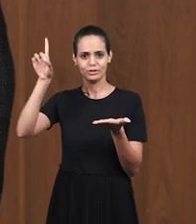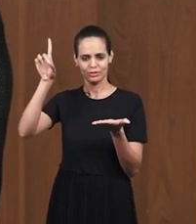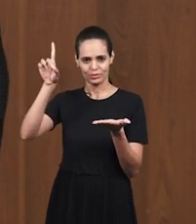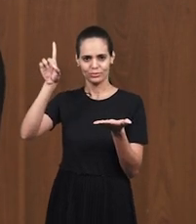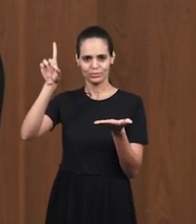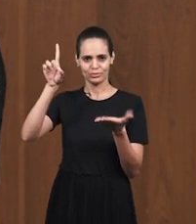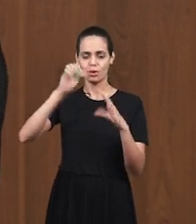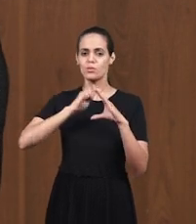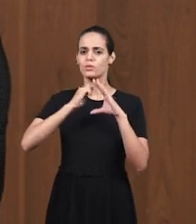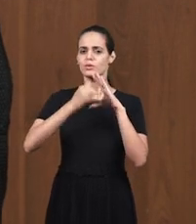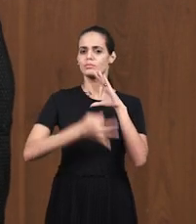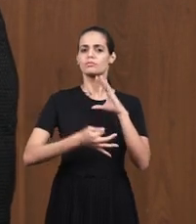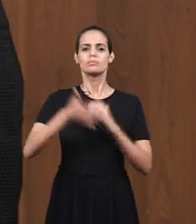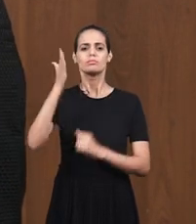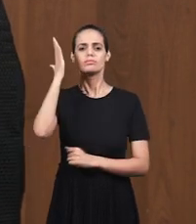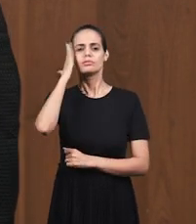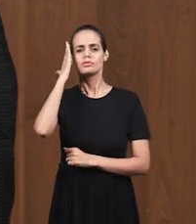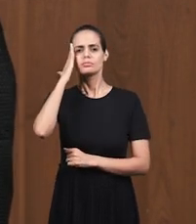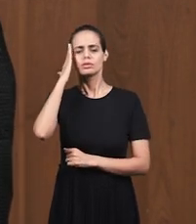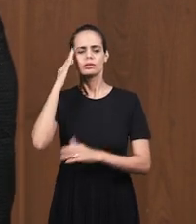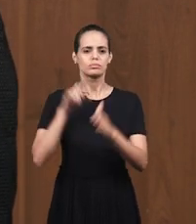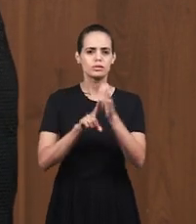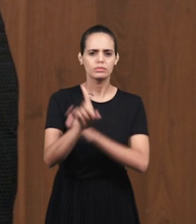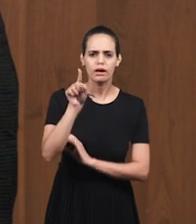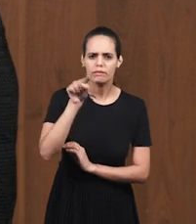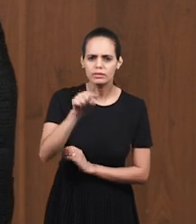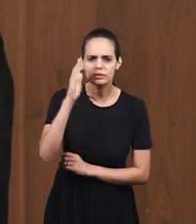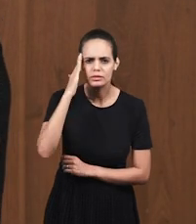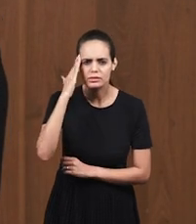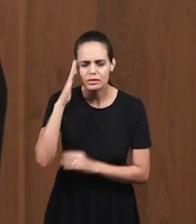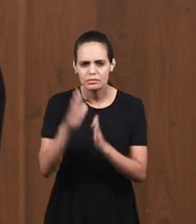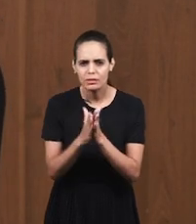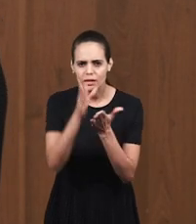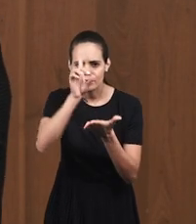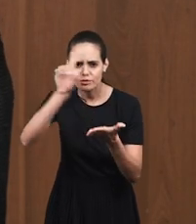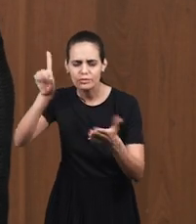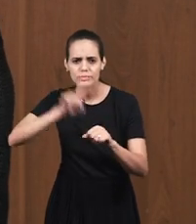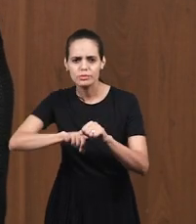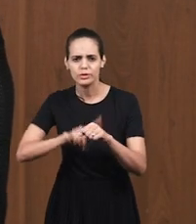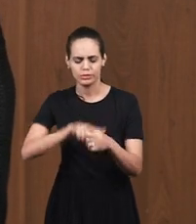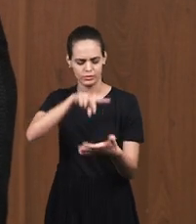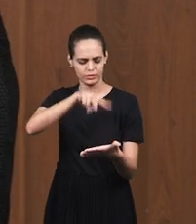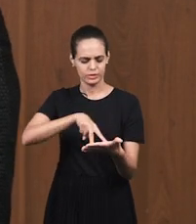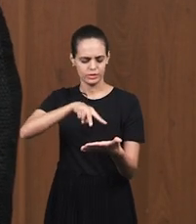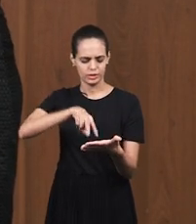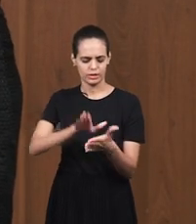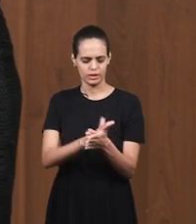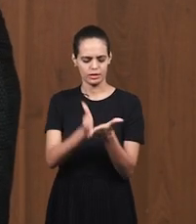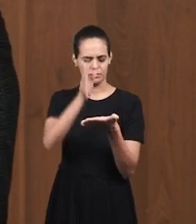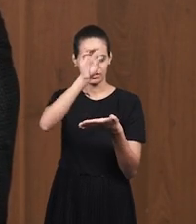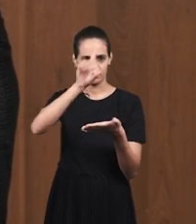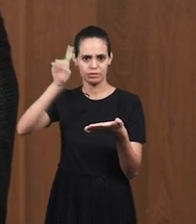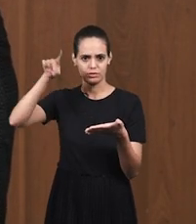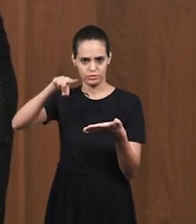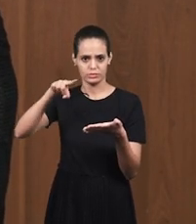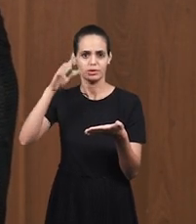понимание Слова Божьего. Я хотела спросить, вы понимаете Слово Божье, когда вы его читаете?